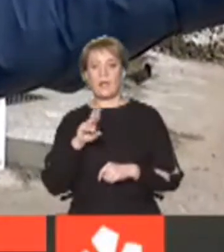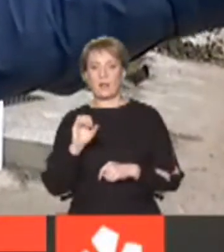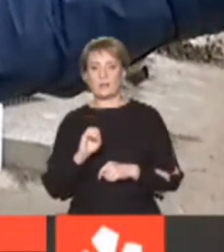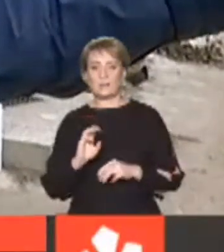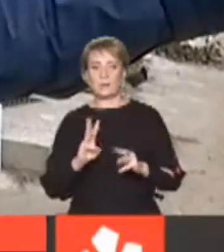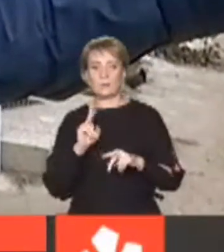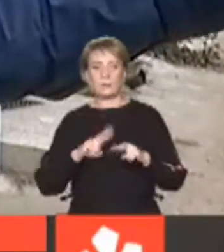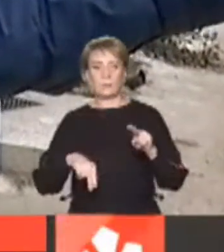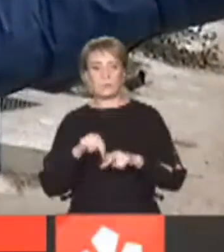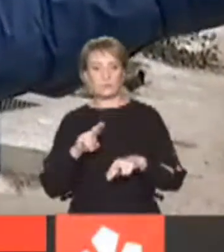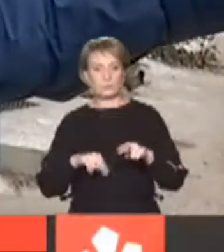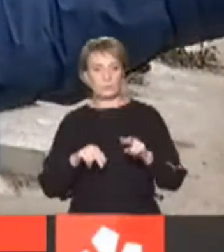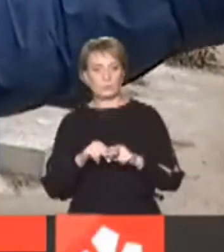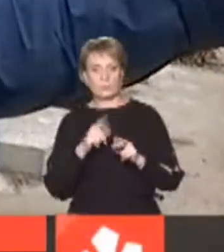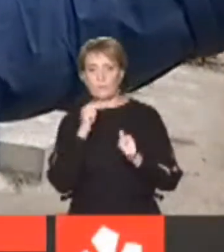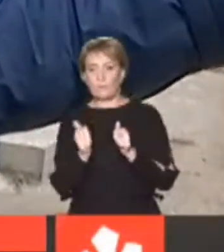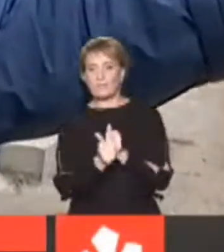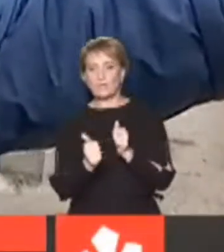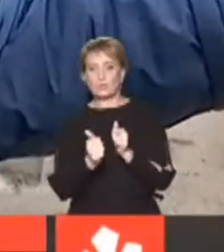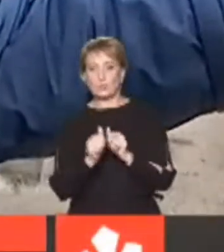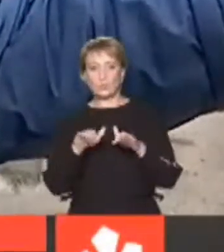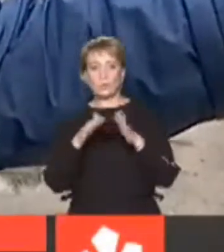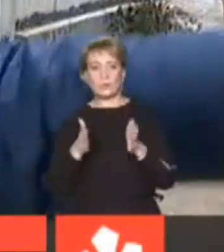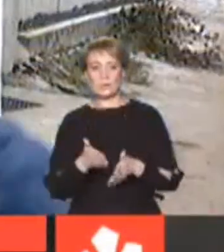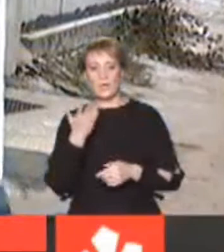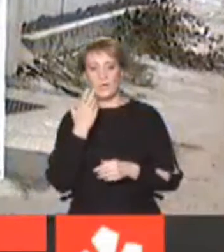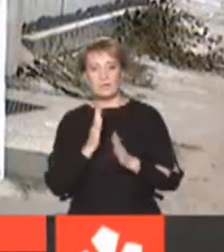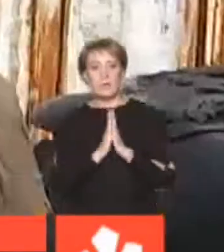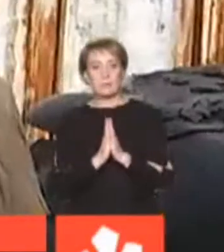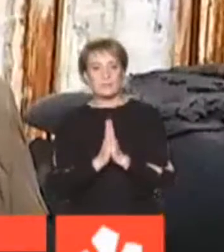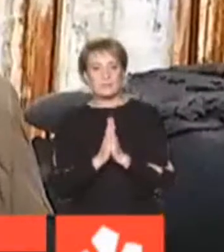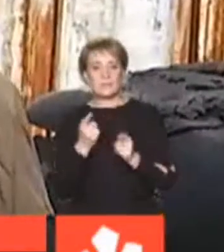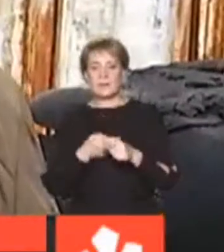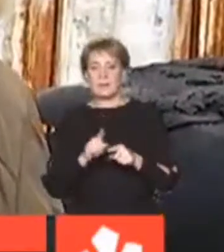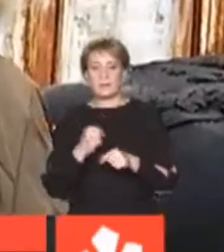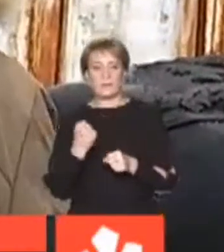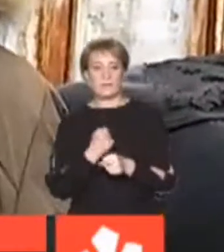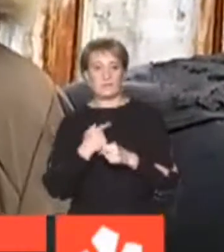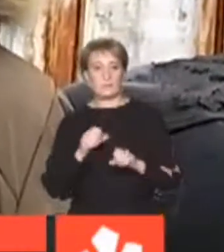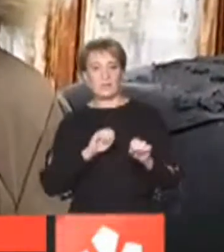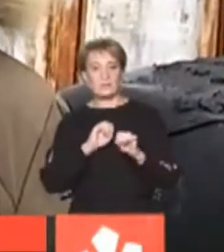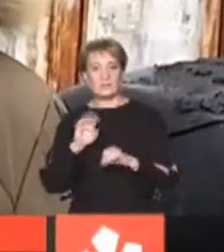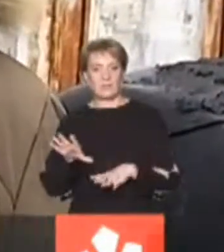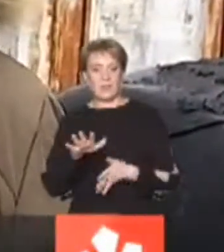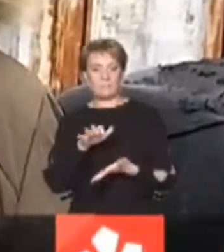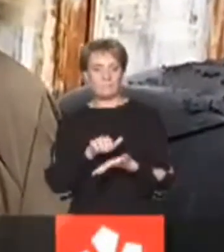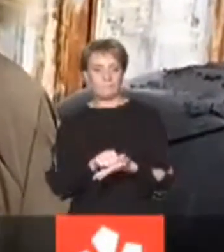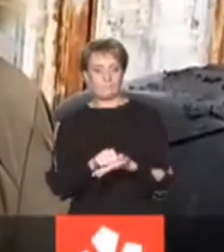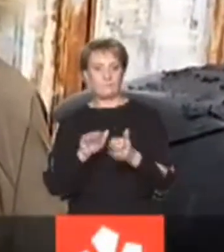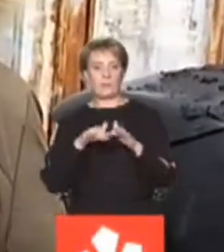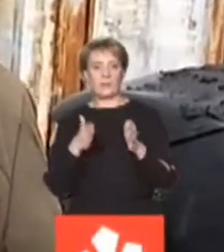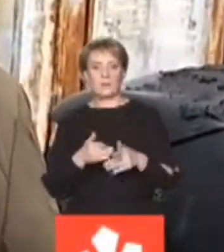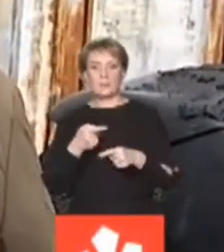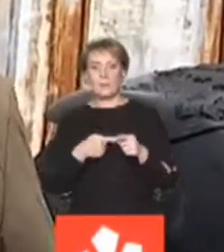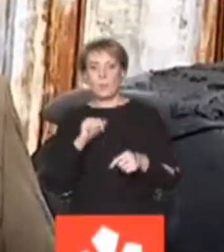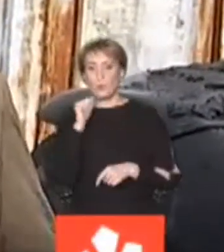були построєні, збудовані в притул гаражів, коли просилося цього не робити. Ми здавали гараж чоловіку, полгода як